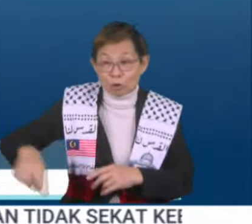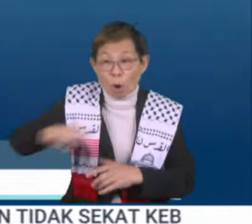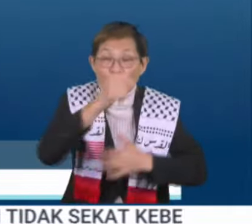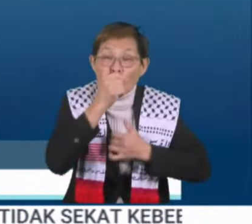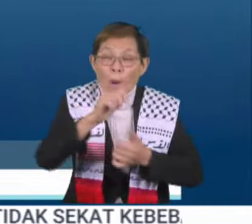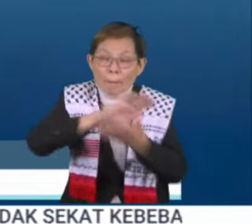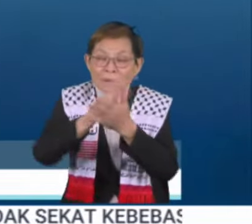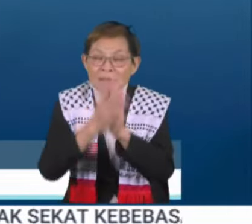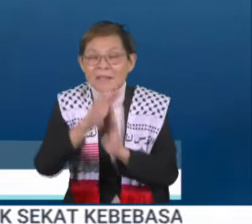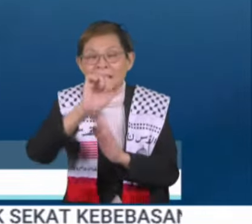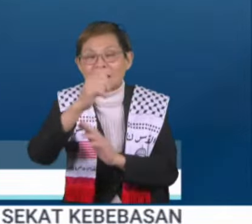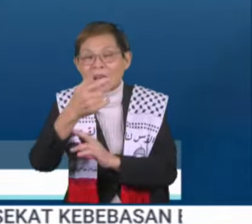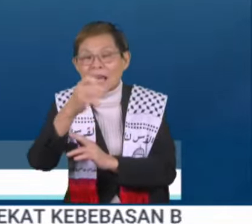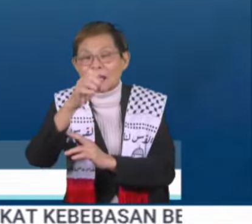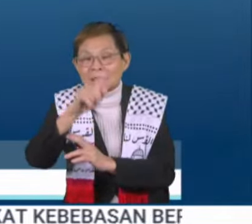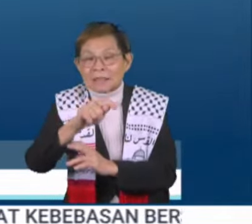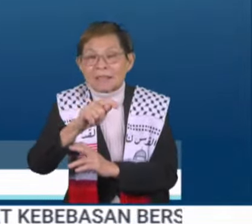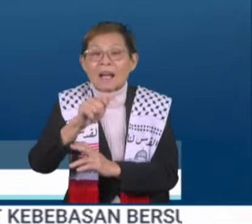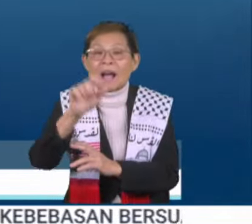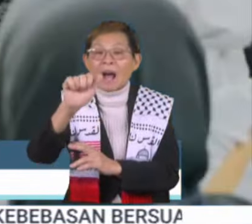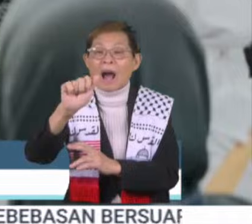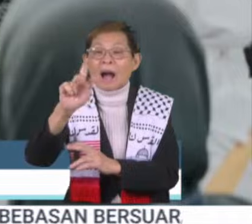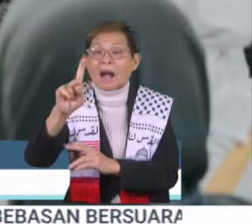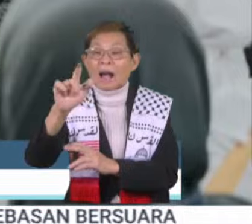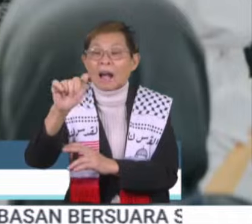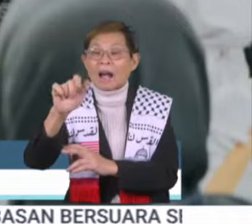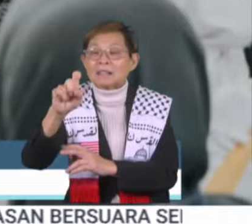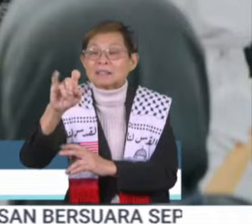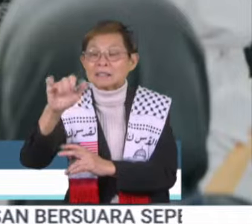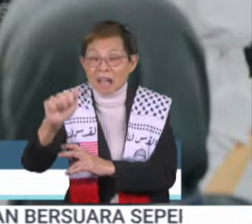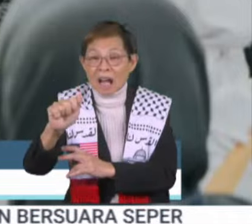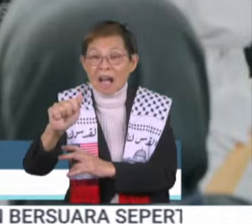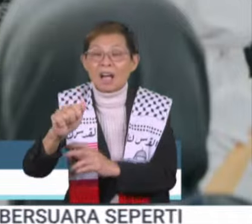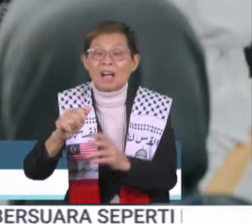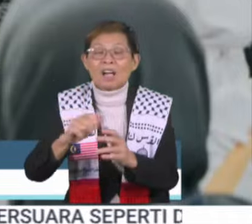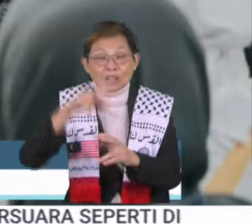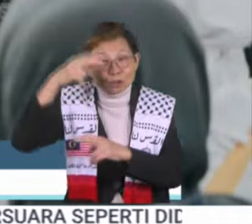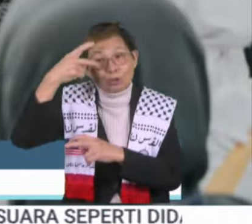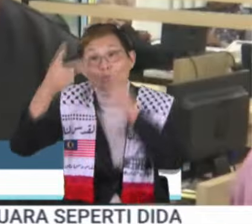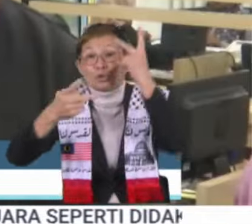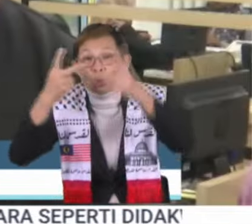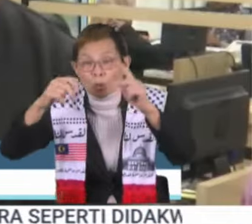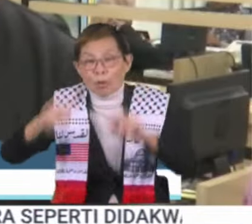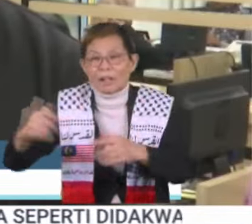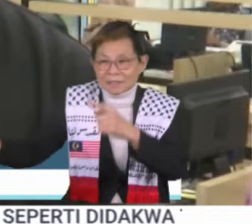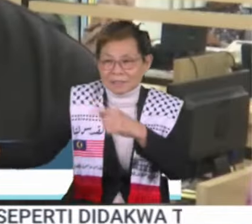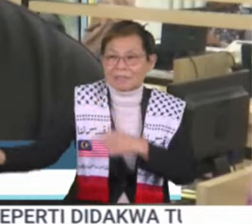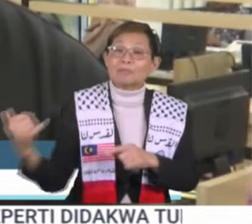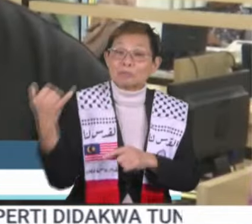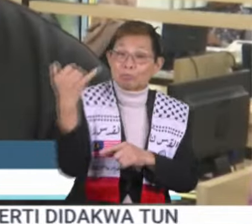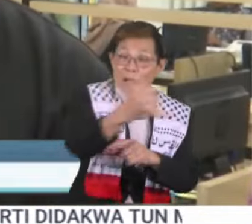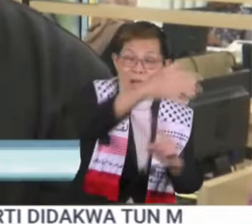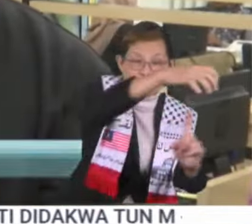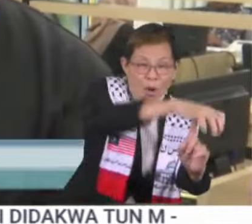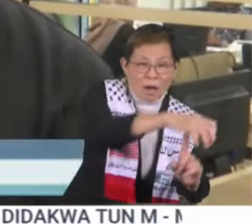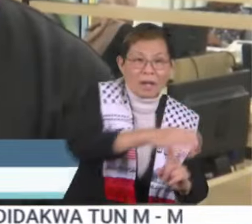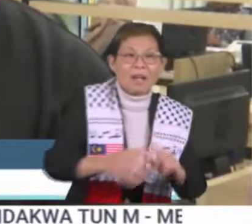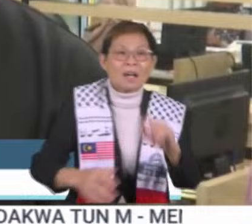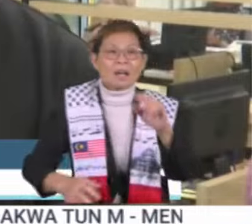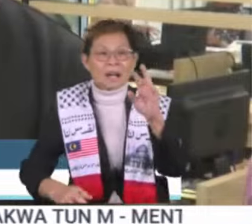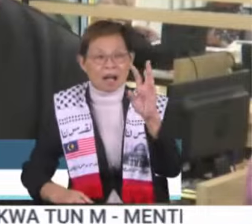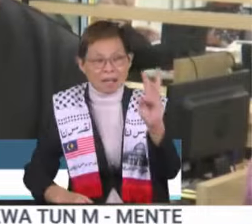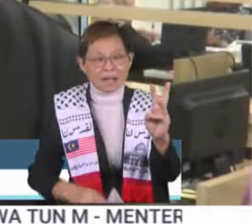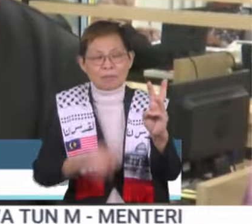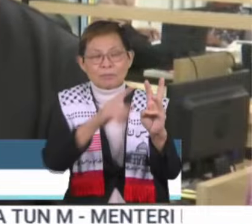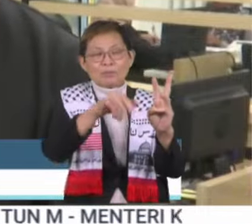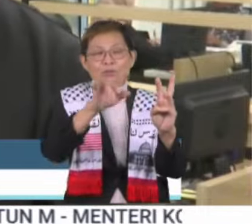menjadi ejen Vakasia Tours boleh datang ke reruai yang disediakan. InsyaAllah 6, 7, 8 ni kami